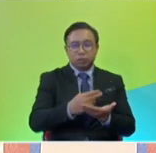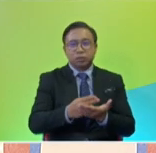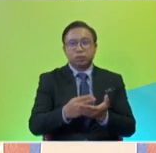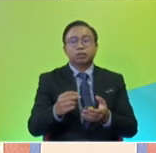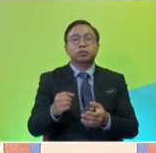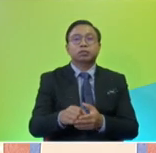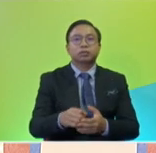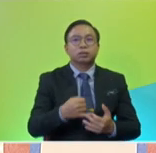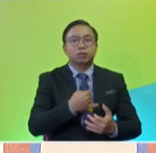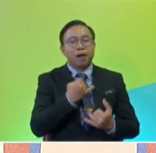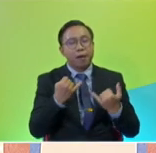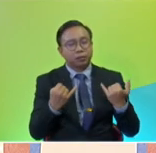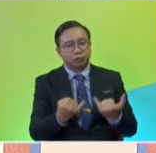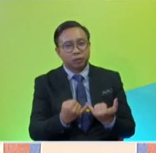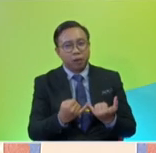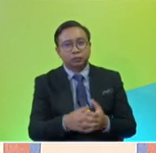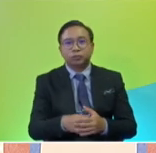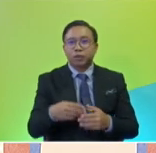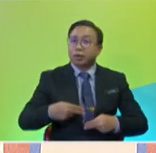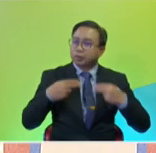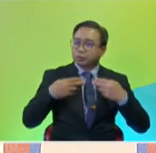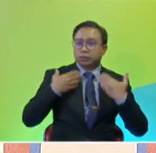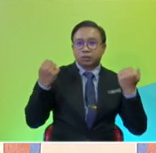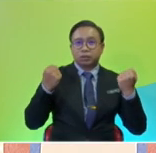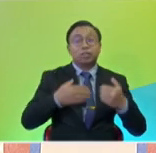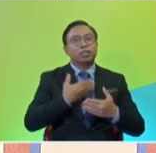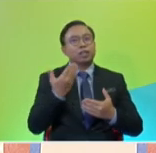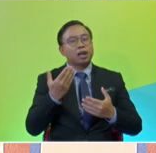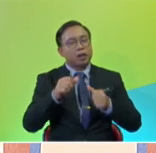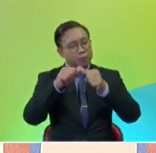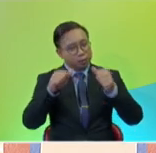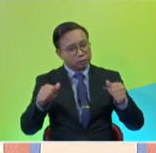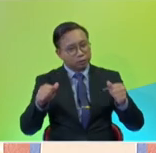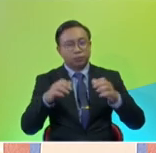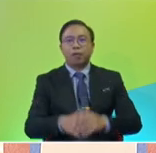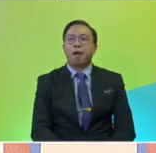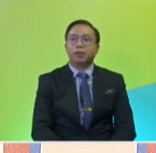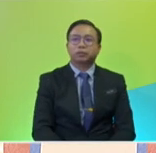bersih hati pun senang. Hidup sihat ceria dan aman.